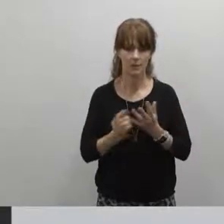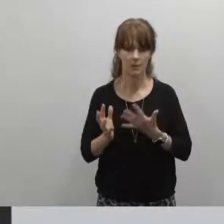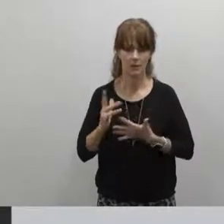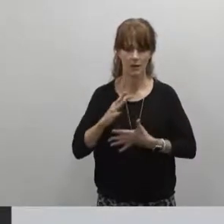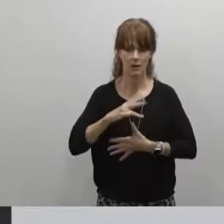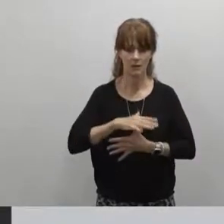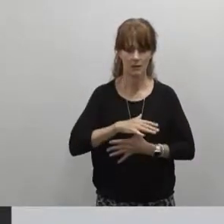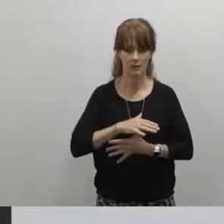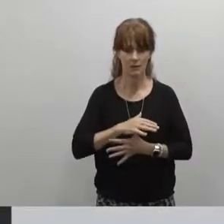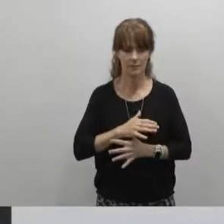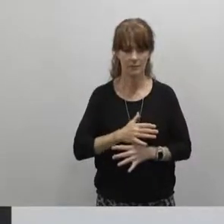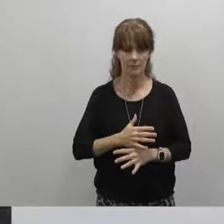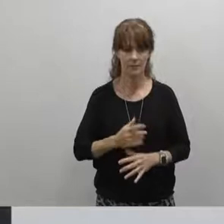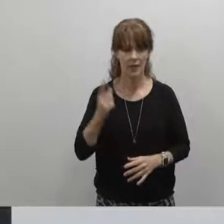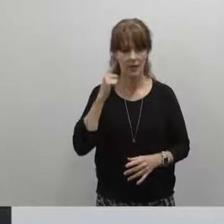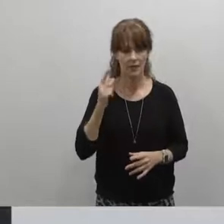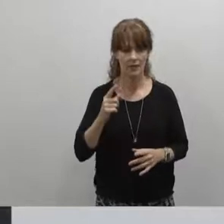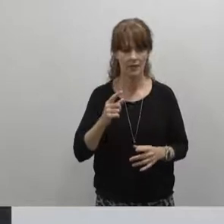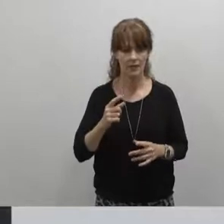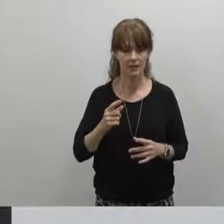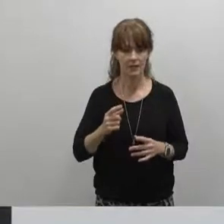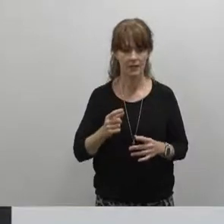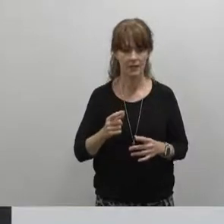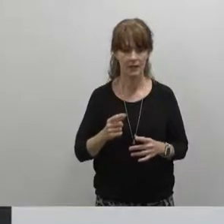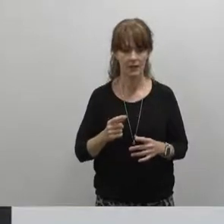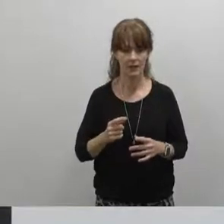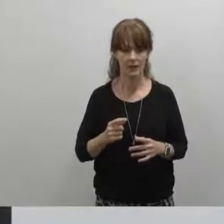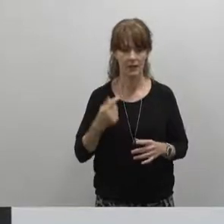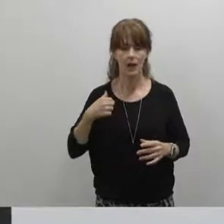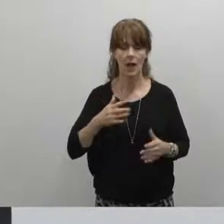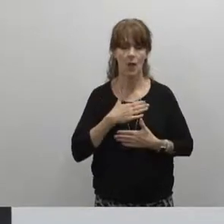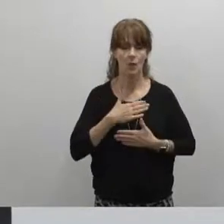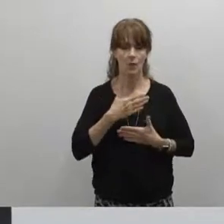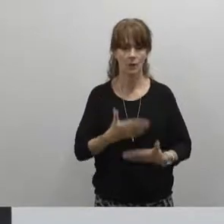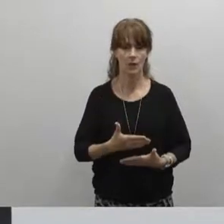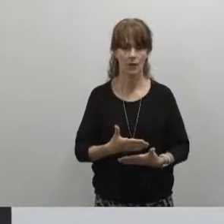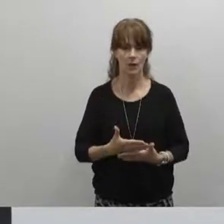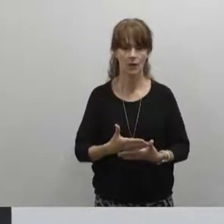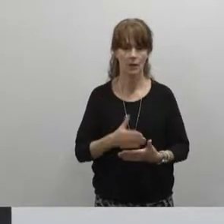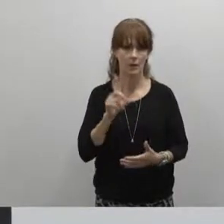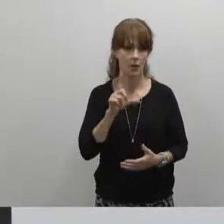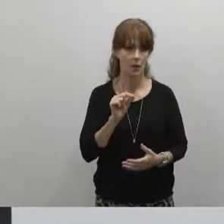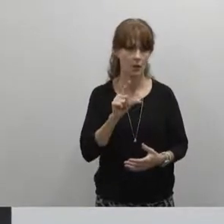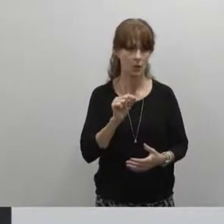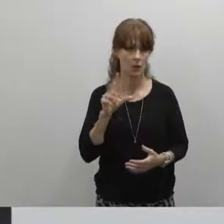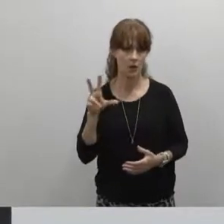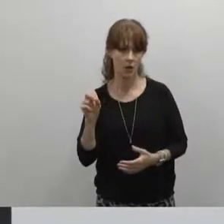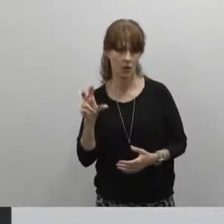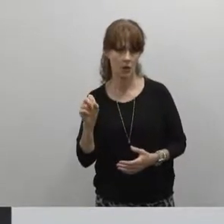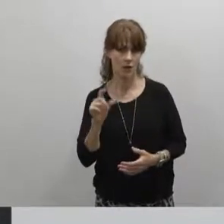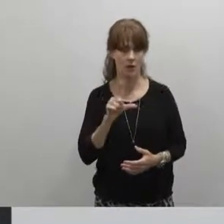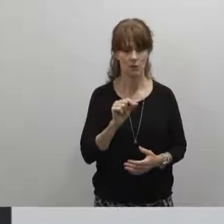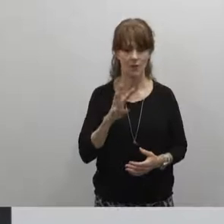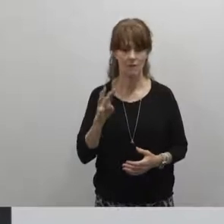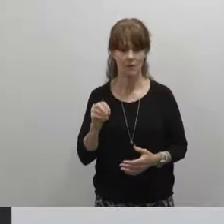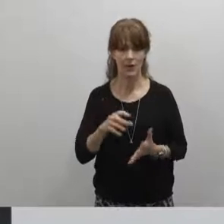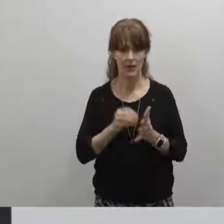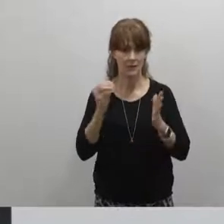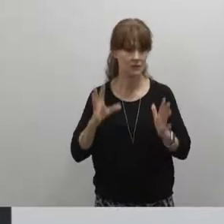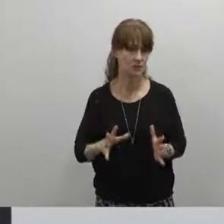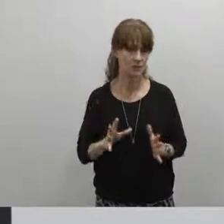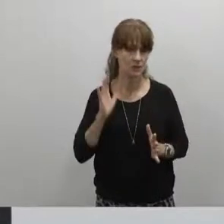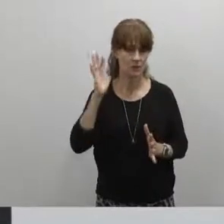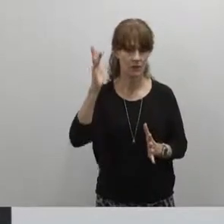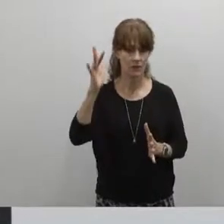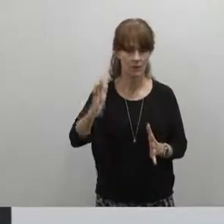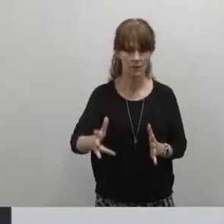trong bạp thà dương trái tại kết cụ chặt cháy môn kỳ tư. Số thả tá dương nâng sọc chất